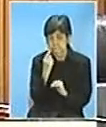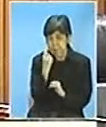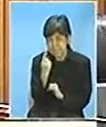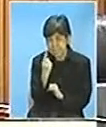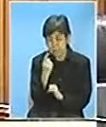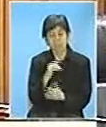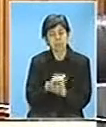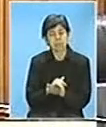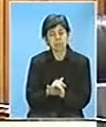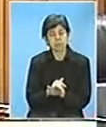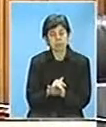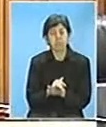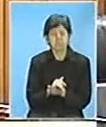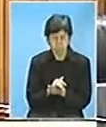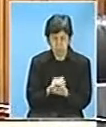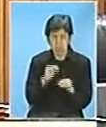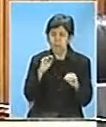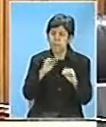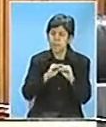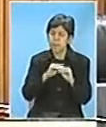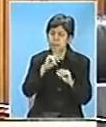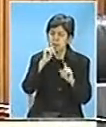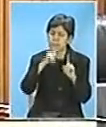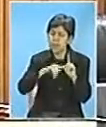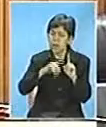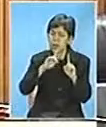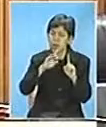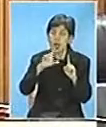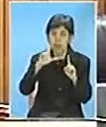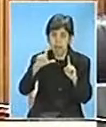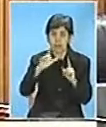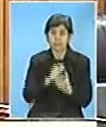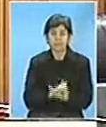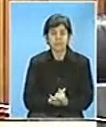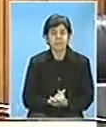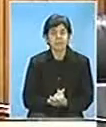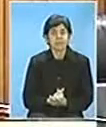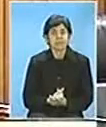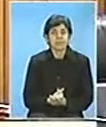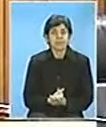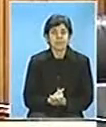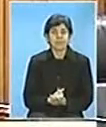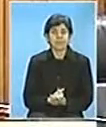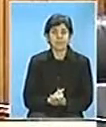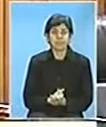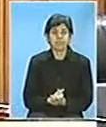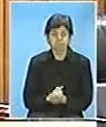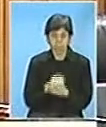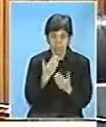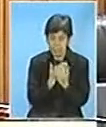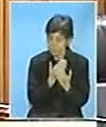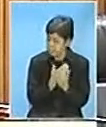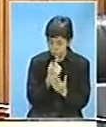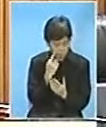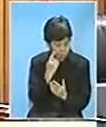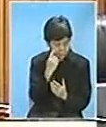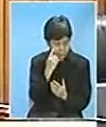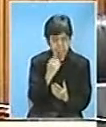าษีสรรพสามิตเนี่ยก็จะได้เพิ่มมา 1,600 ล้านบาทนะครับอัตรานี้นะครับนั่นต่อ1บาทนะครับ